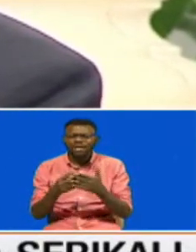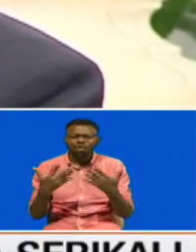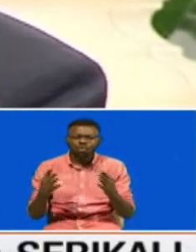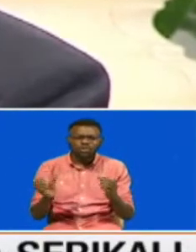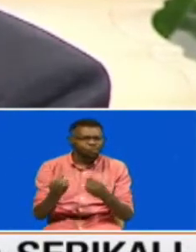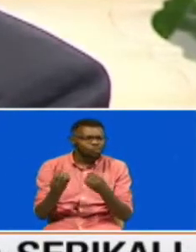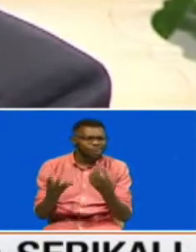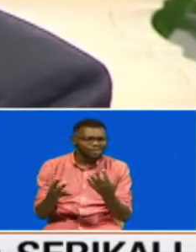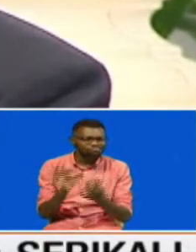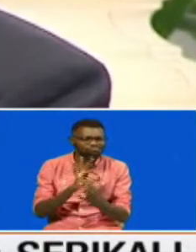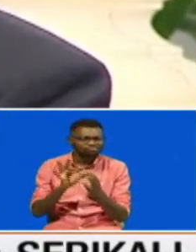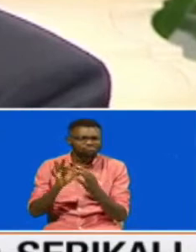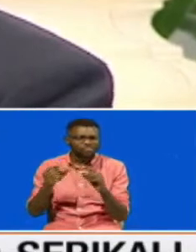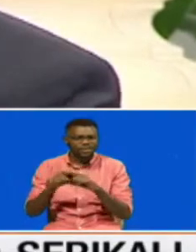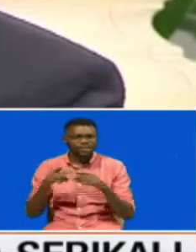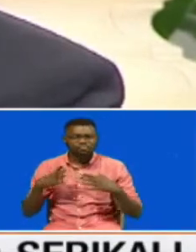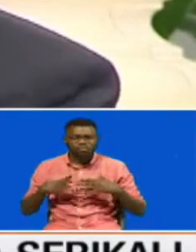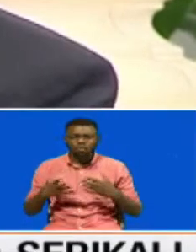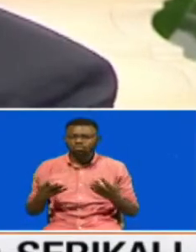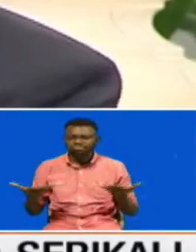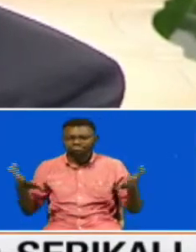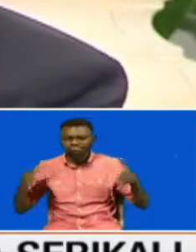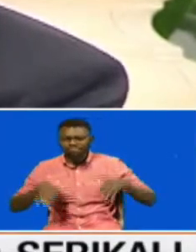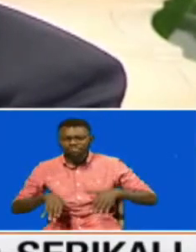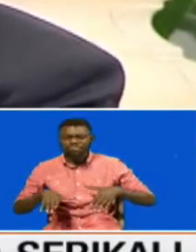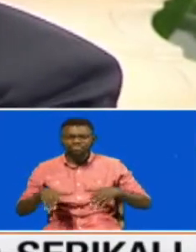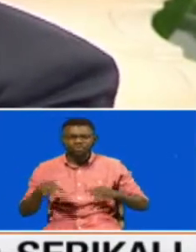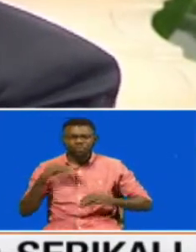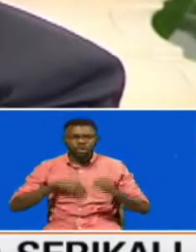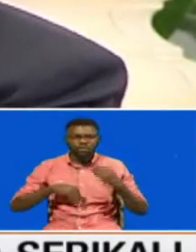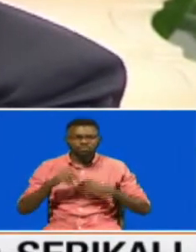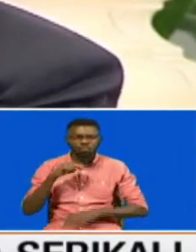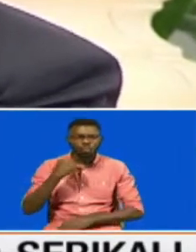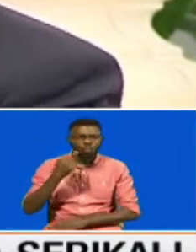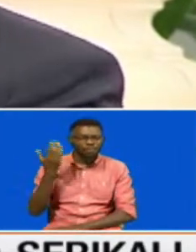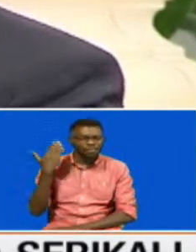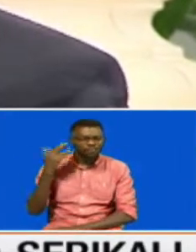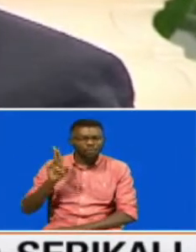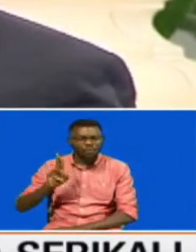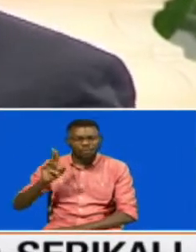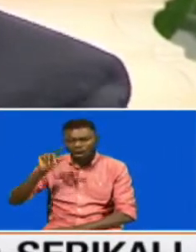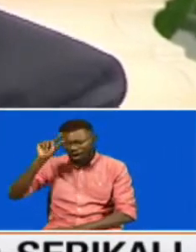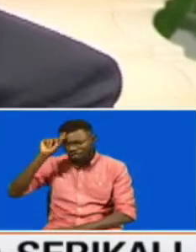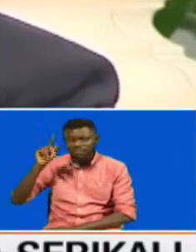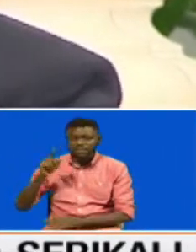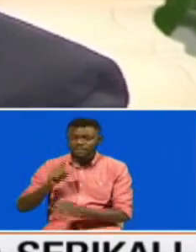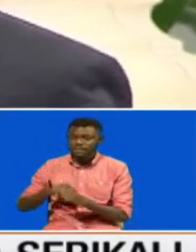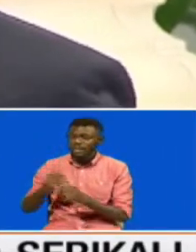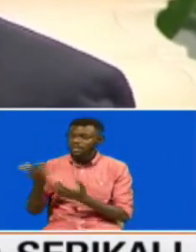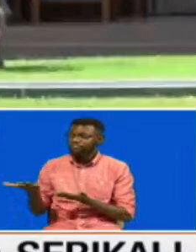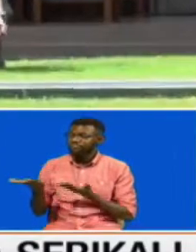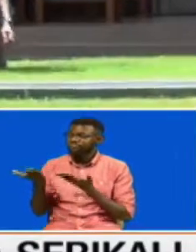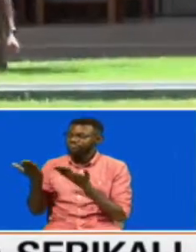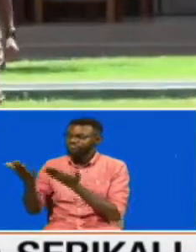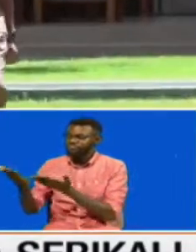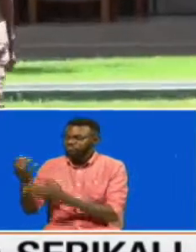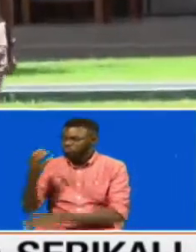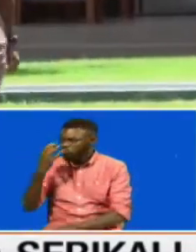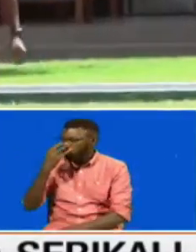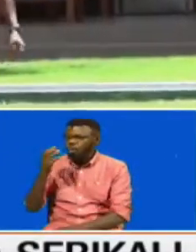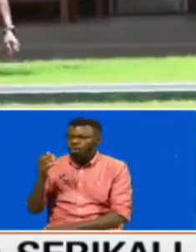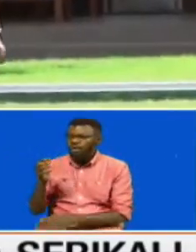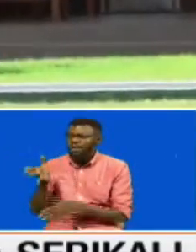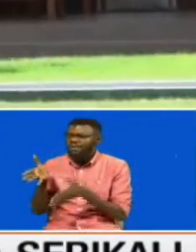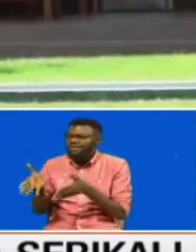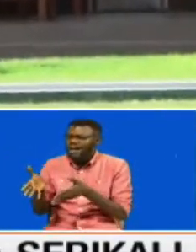nani walifaidika haswa kwenye kipindi cha aliyekuwa Rais Uhuru Kenyatta kumkabidhi usukani wa taifa Rais William Ruto,